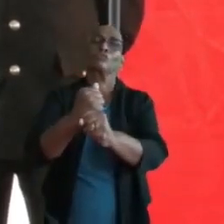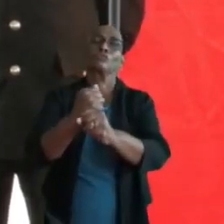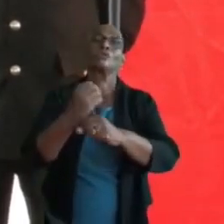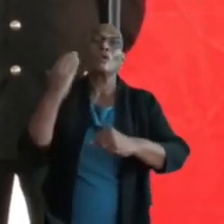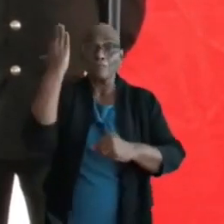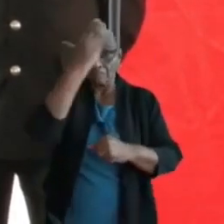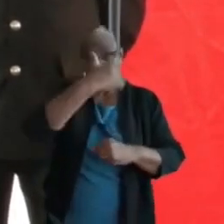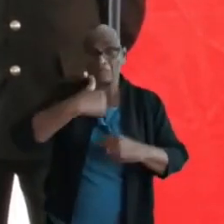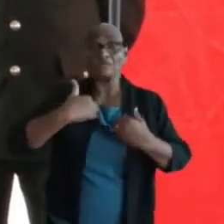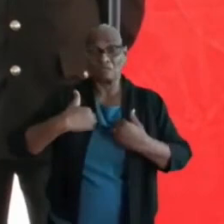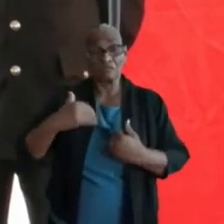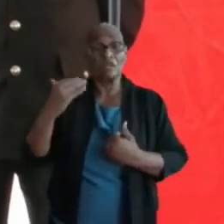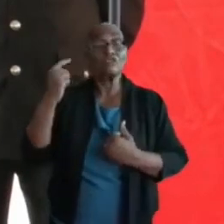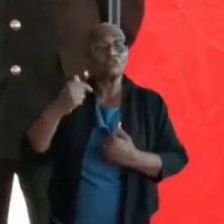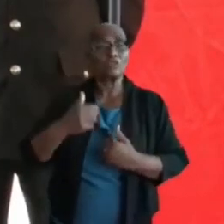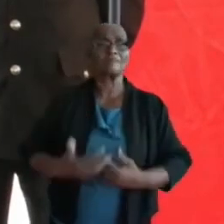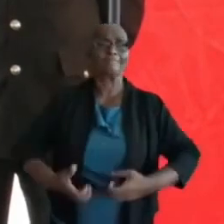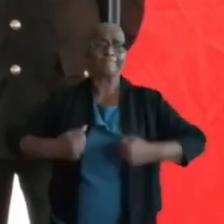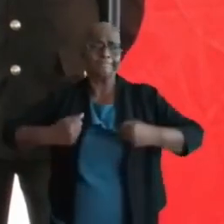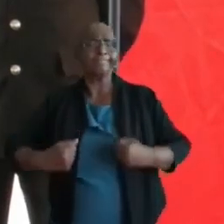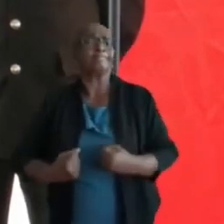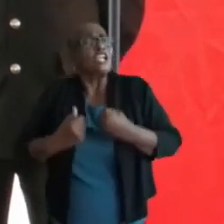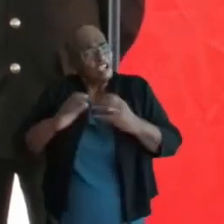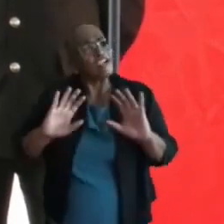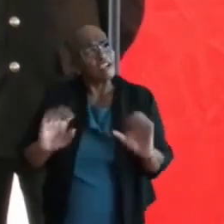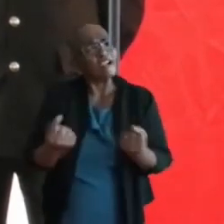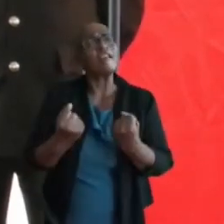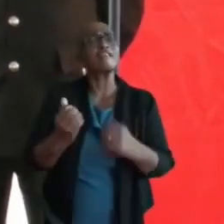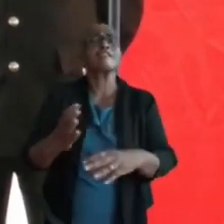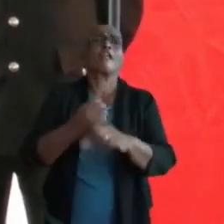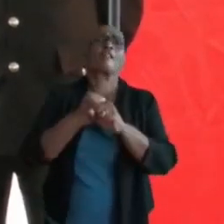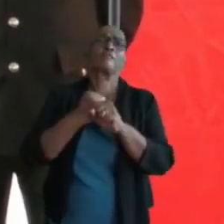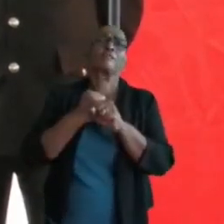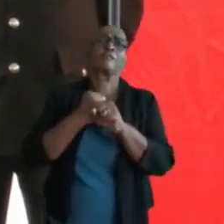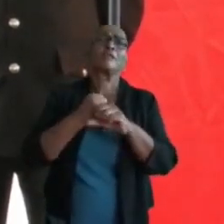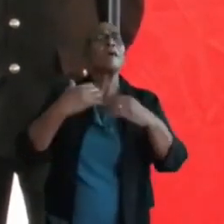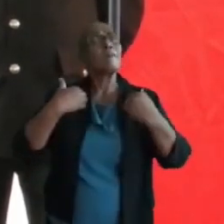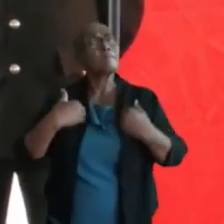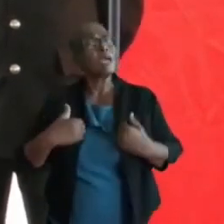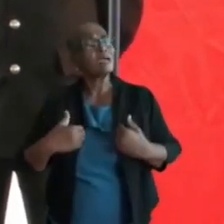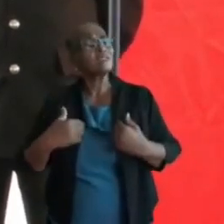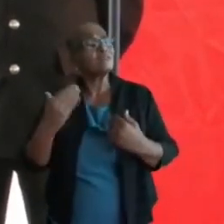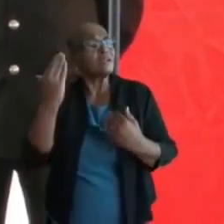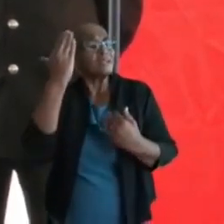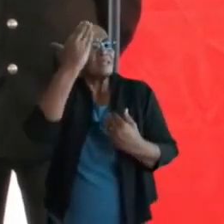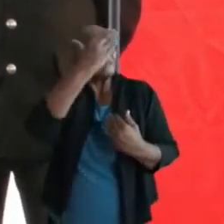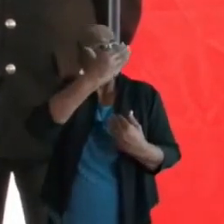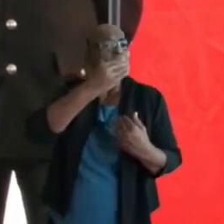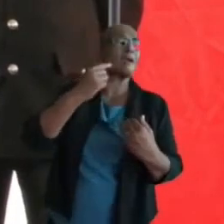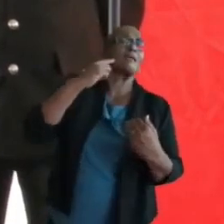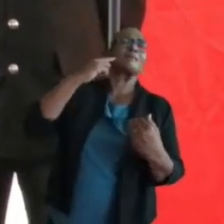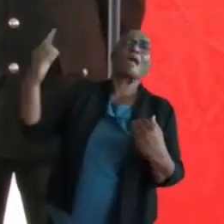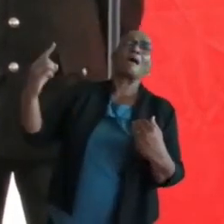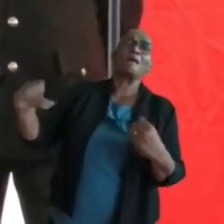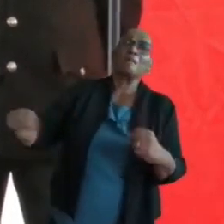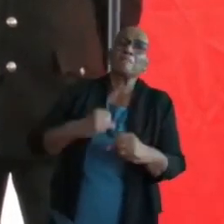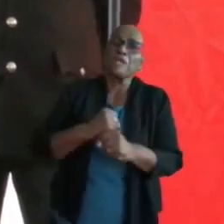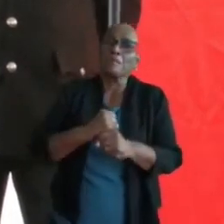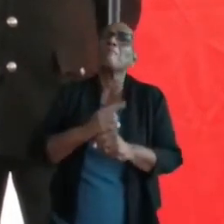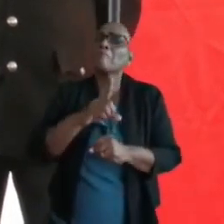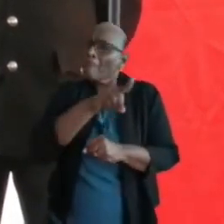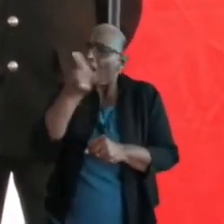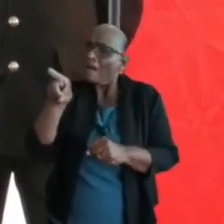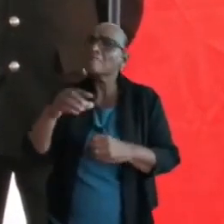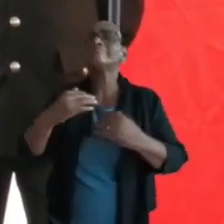Suriname is een veerkrachtig volk. We hebben meerdere donkere dagen meegemaakt, maar wees u gerust,